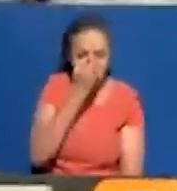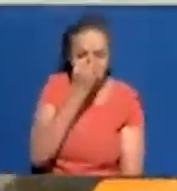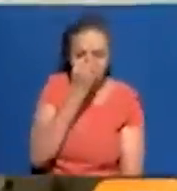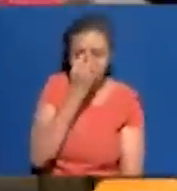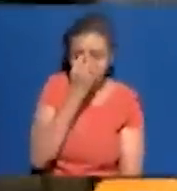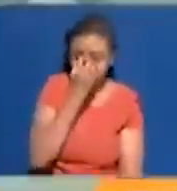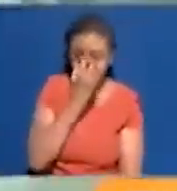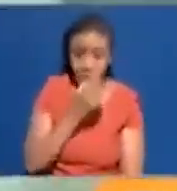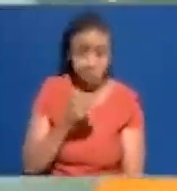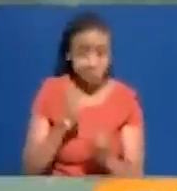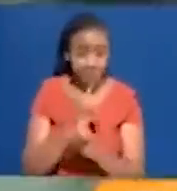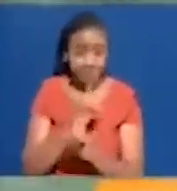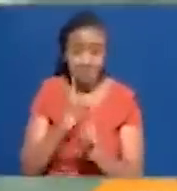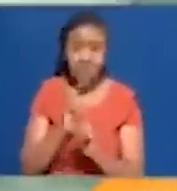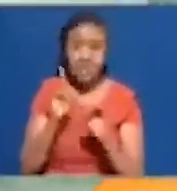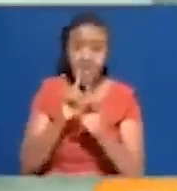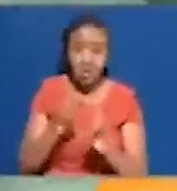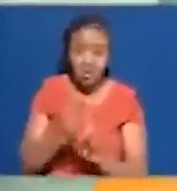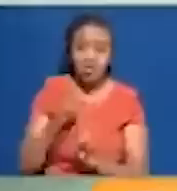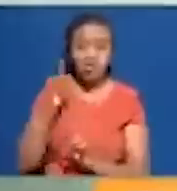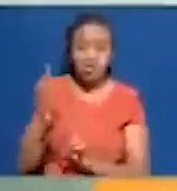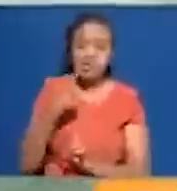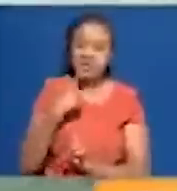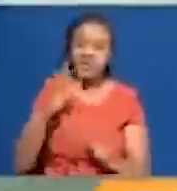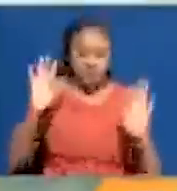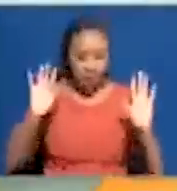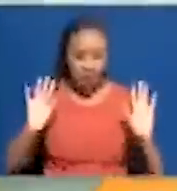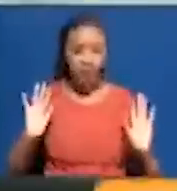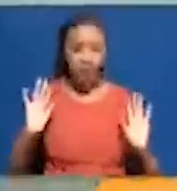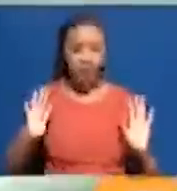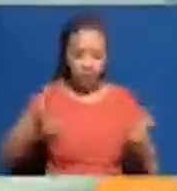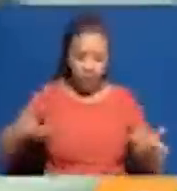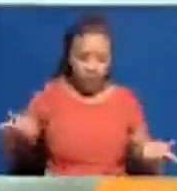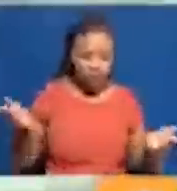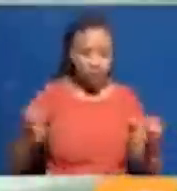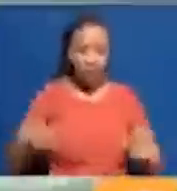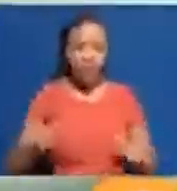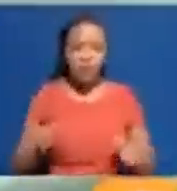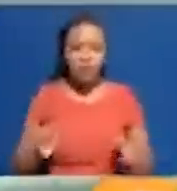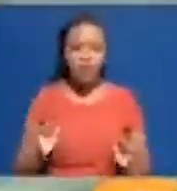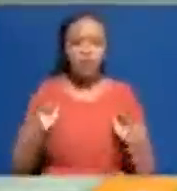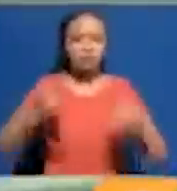the backdrop of the opposition calling for more demonstrations against the Ruto